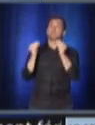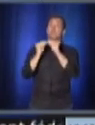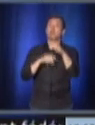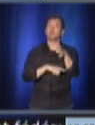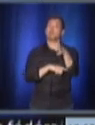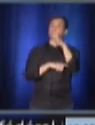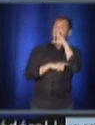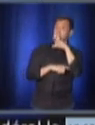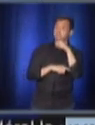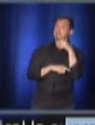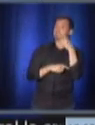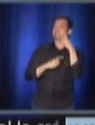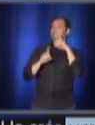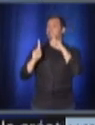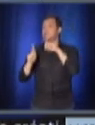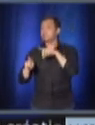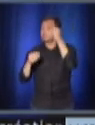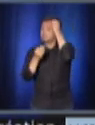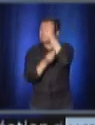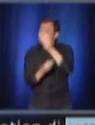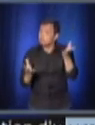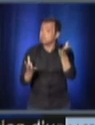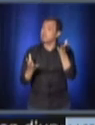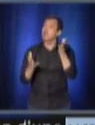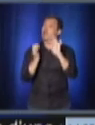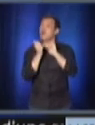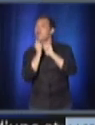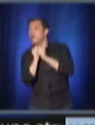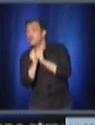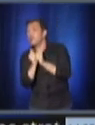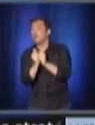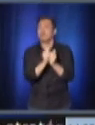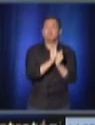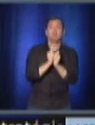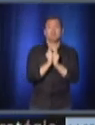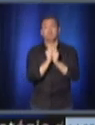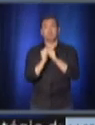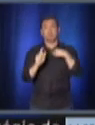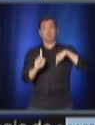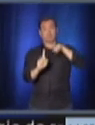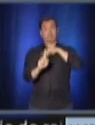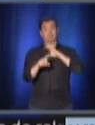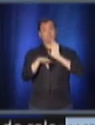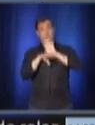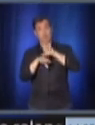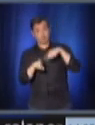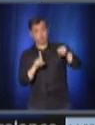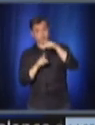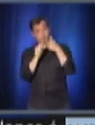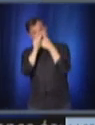allons offrir des directives cette semaine afin de vous informer comment